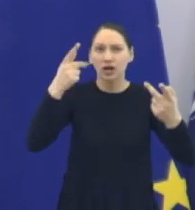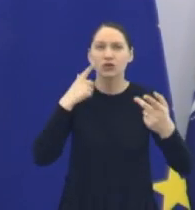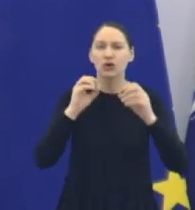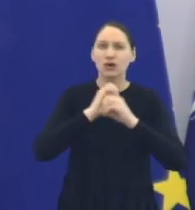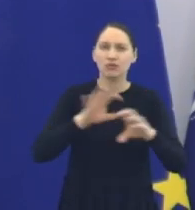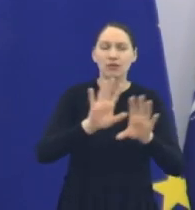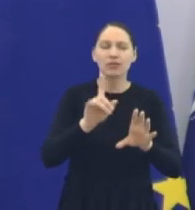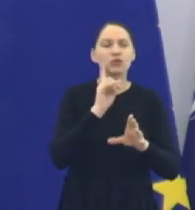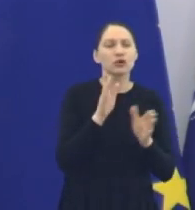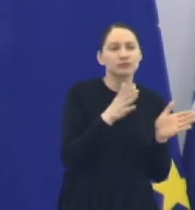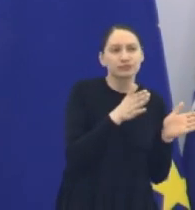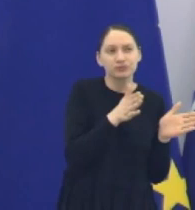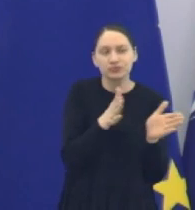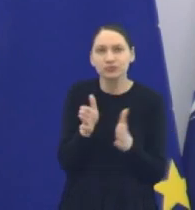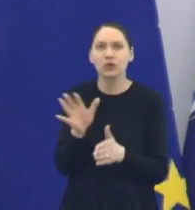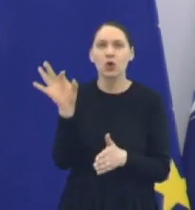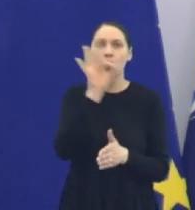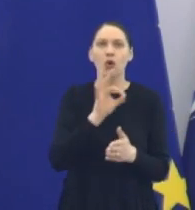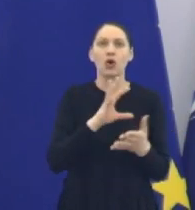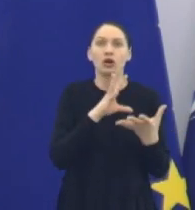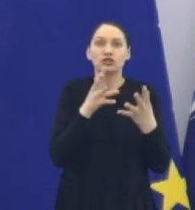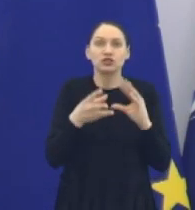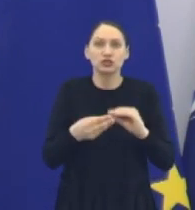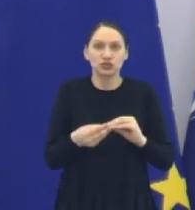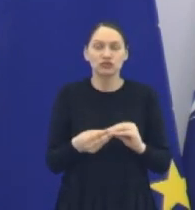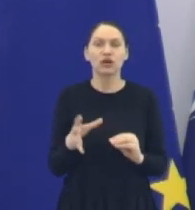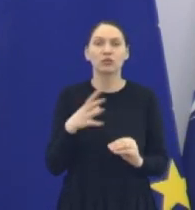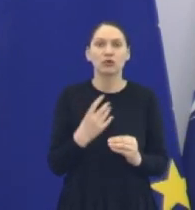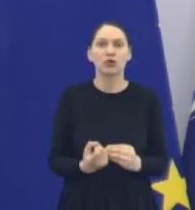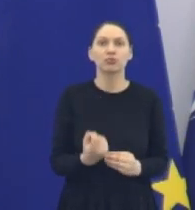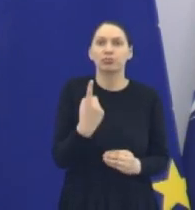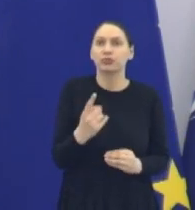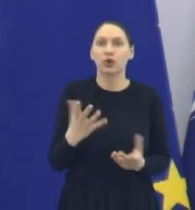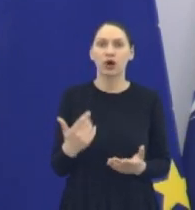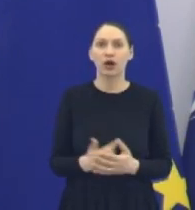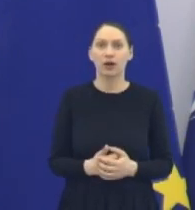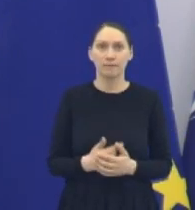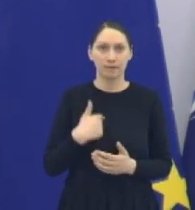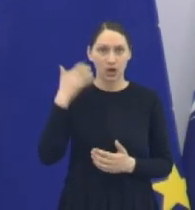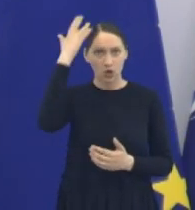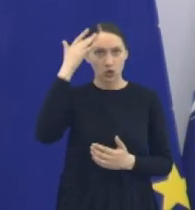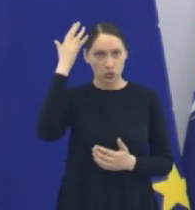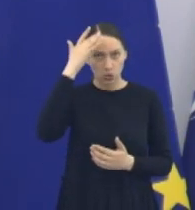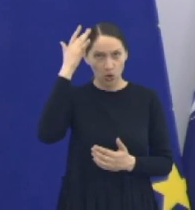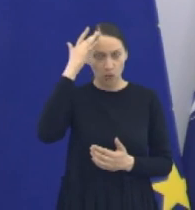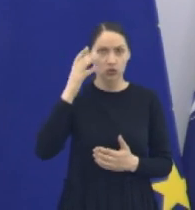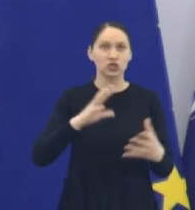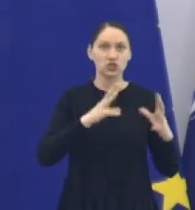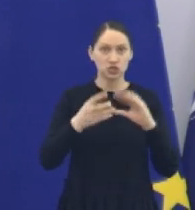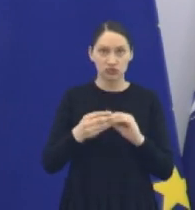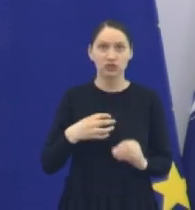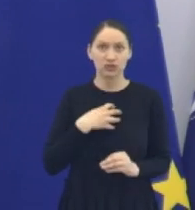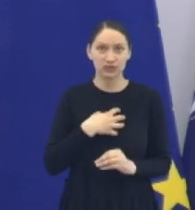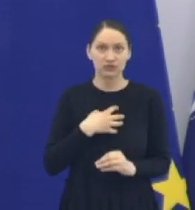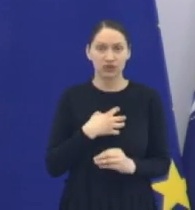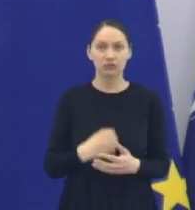apie tas išvadas, kurių aš priejau lankydamasis Ukrainoje ir mano nuomonė jos yra labai svarbios.